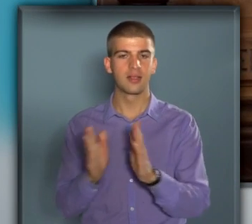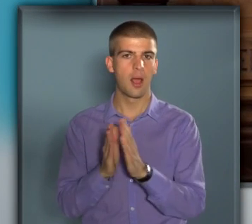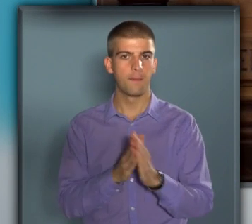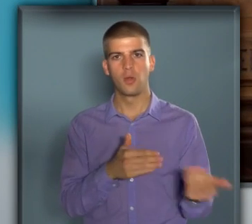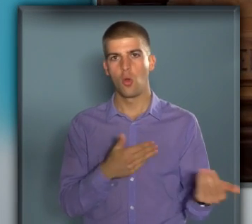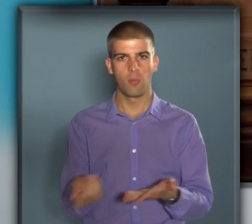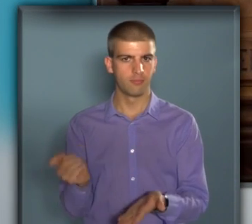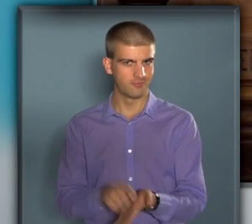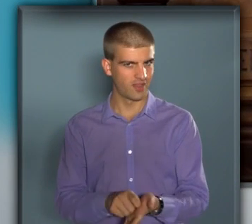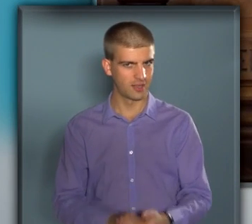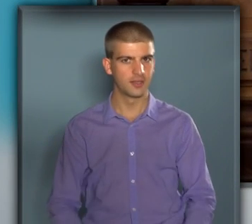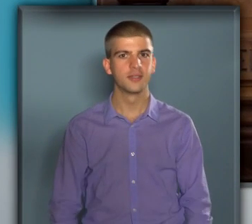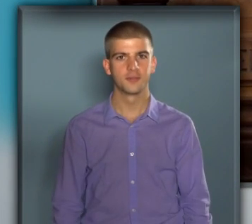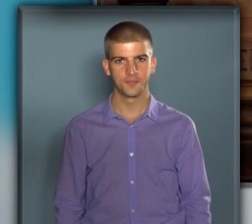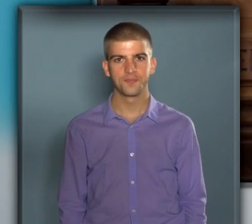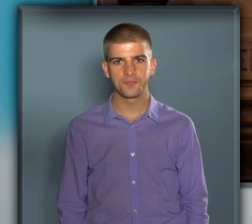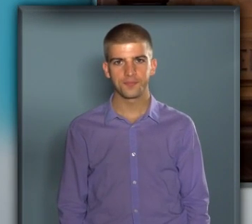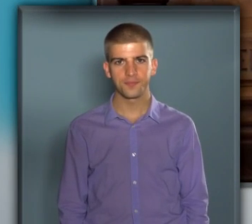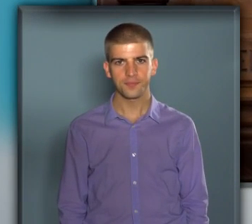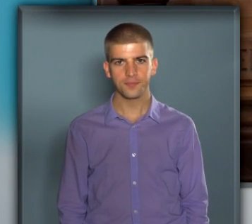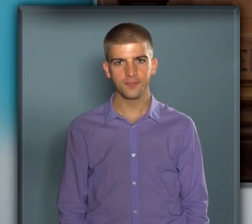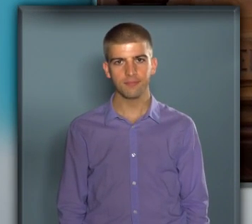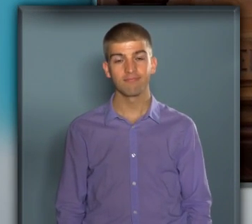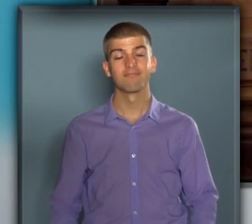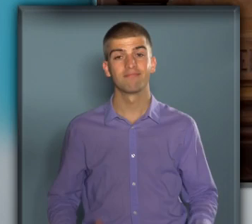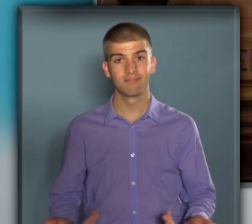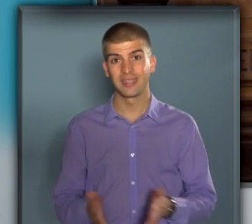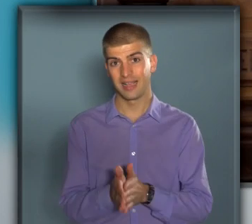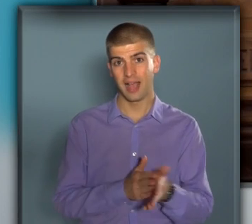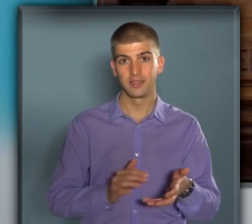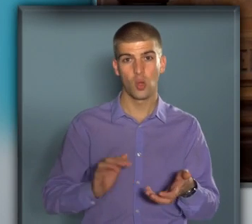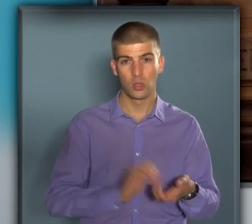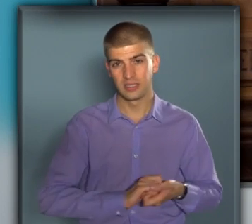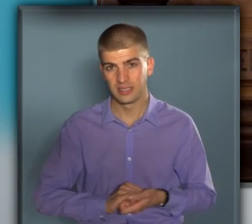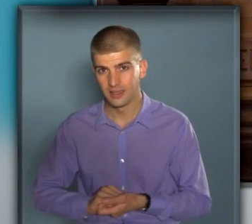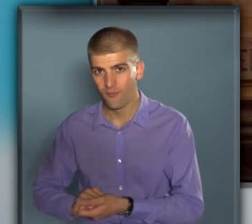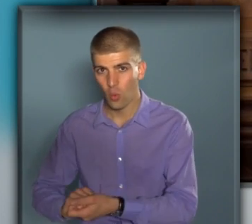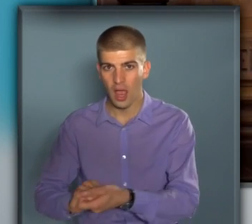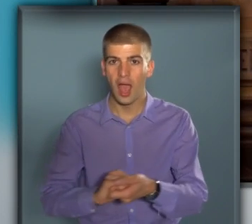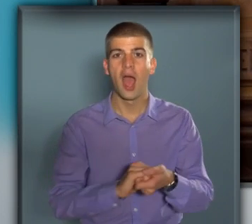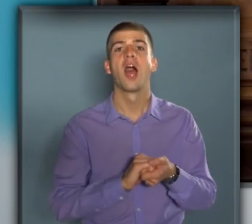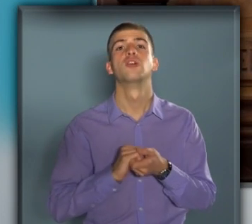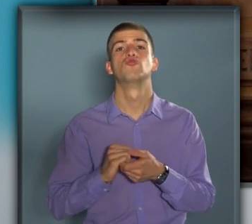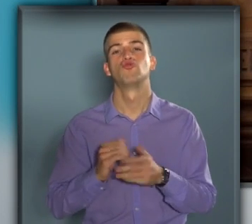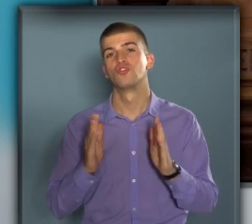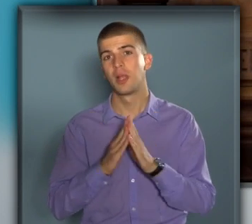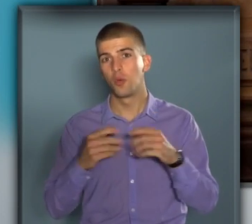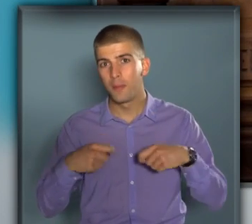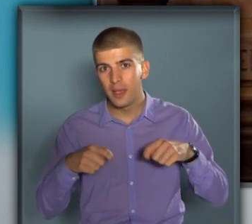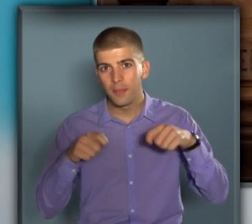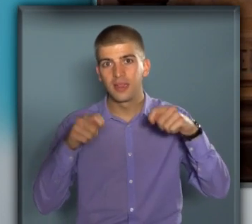a főváros. És az az összefogás, ami a kezdeteket jellemezte, a templom építése,